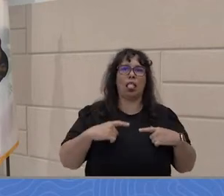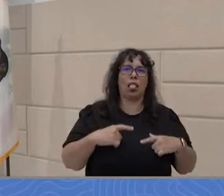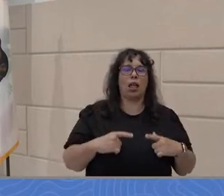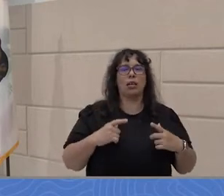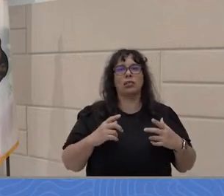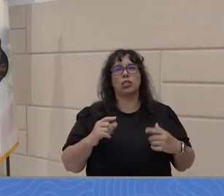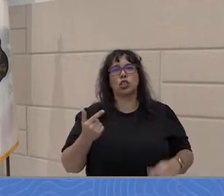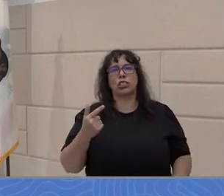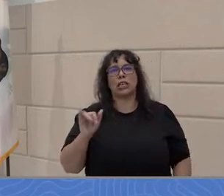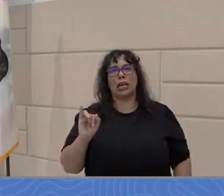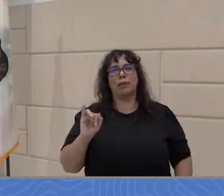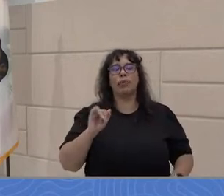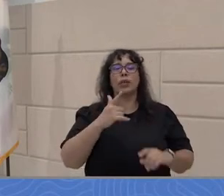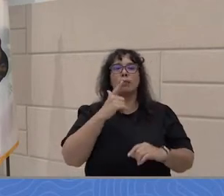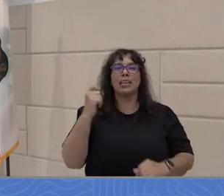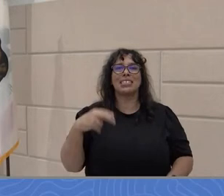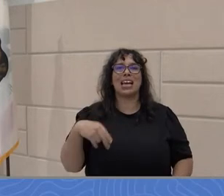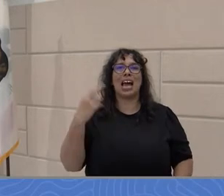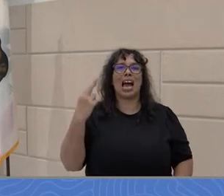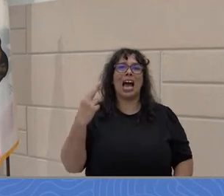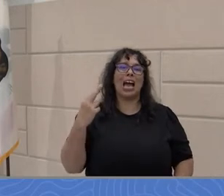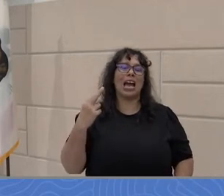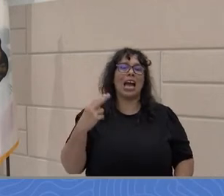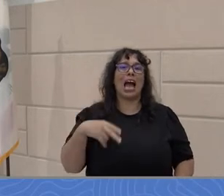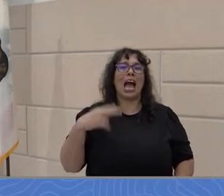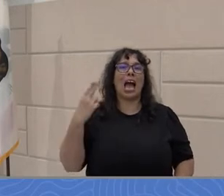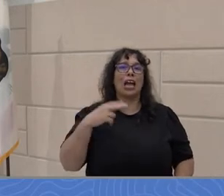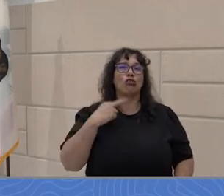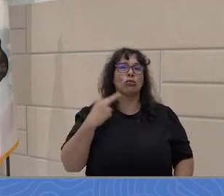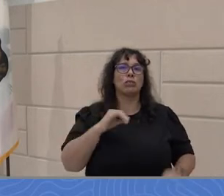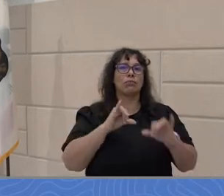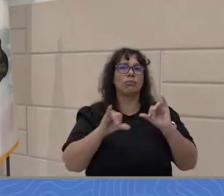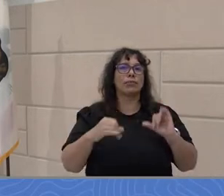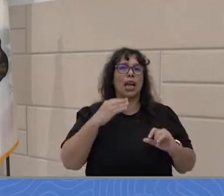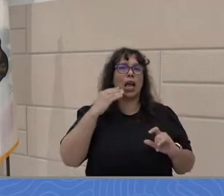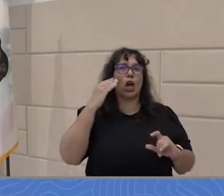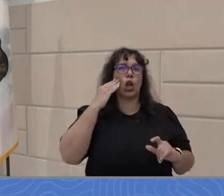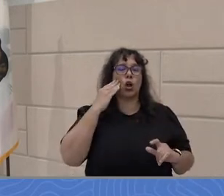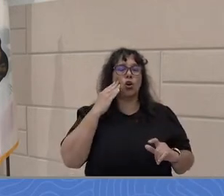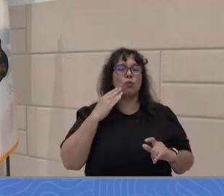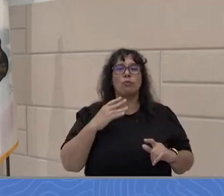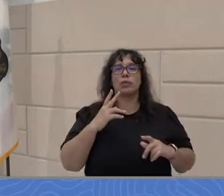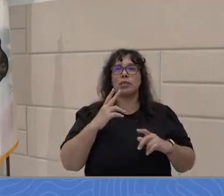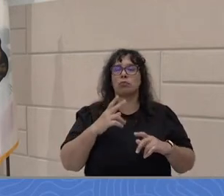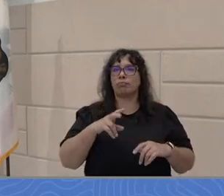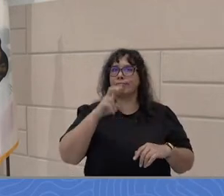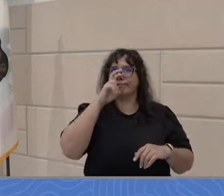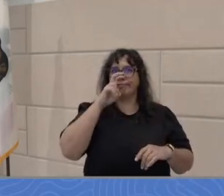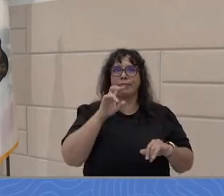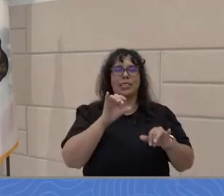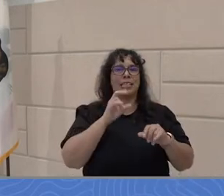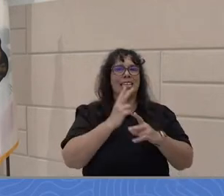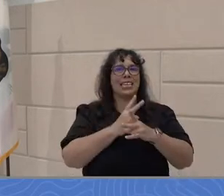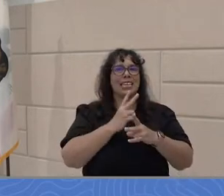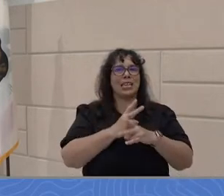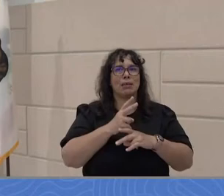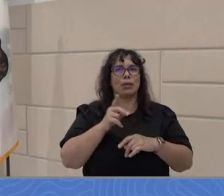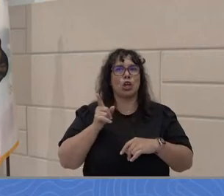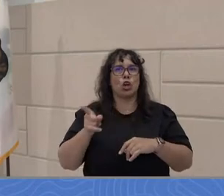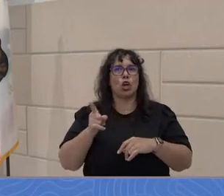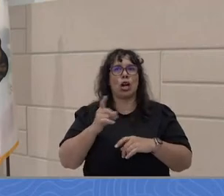ល់អ្វីផ្សេងផ្សេងនៅក្នុងខ្លួនដោយមូលហេតុថាវាមានភាពគ្រោះថ្នាក់គាត់ទុកកូនឲ្យរៀននៅផ្ទះហើយ